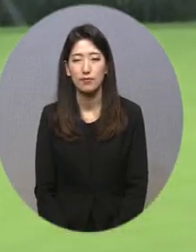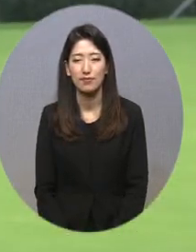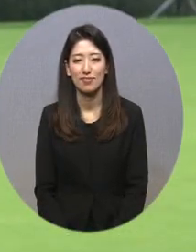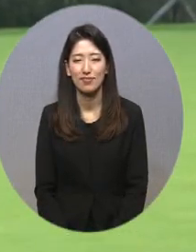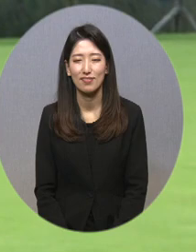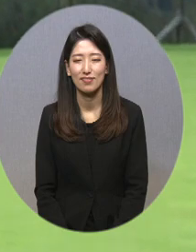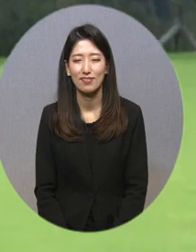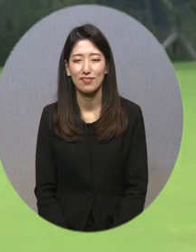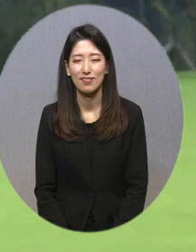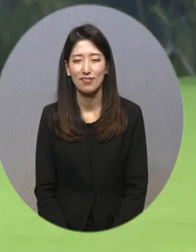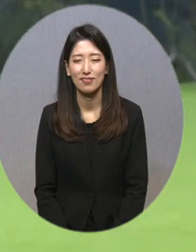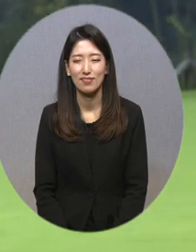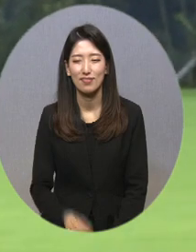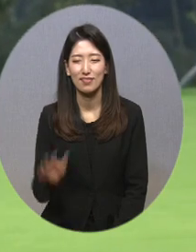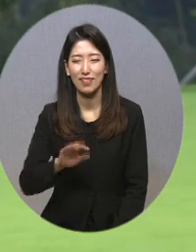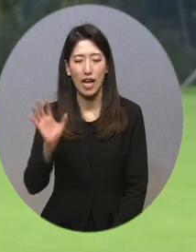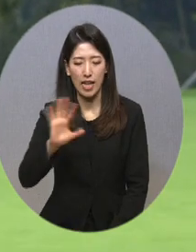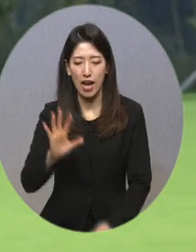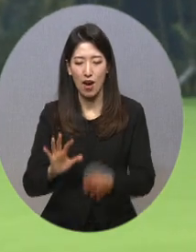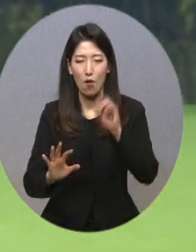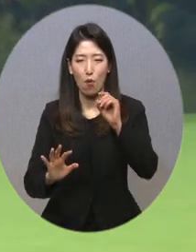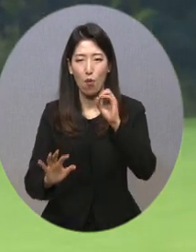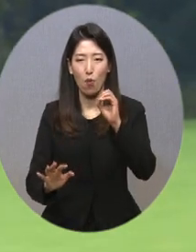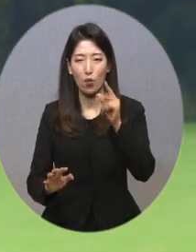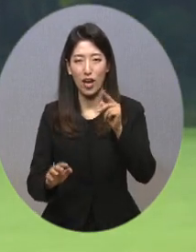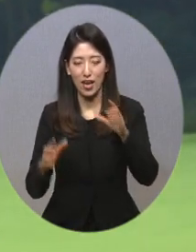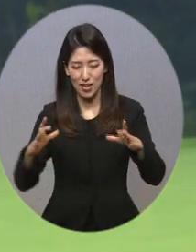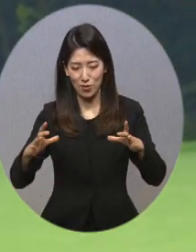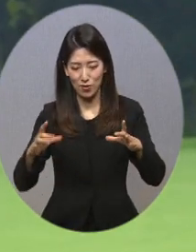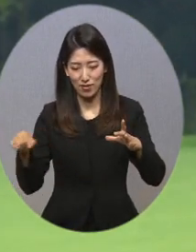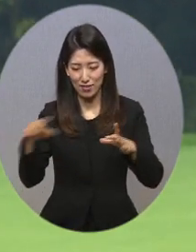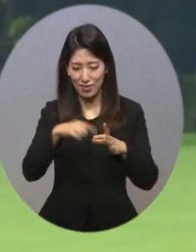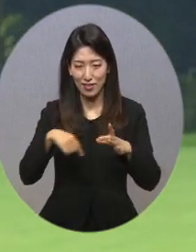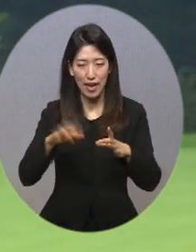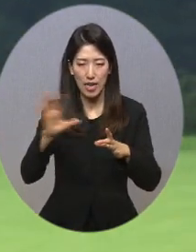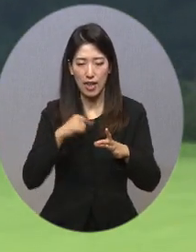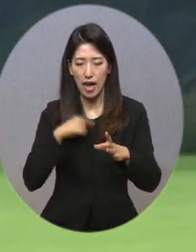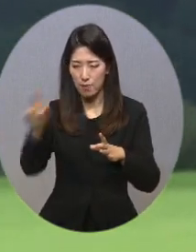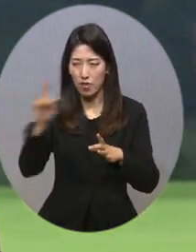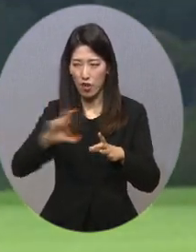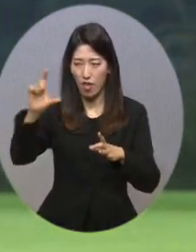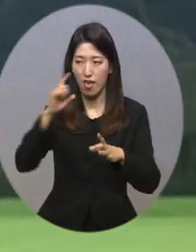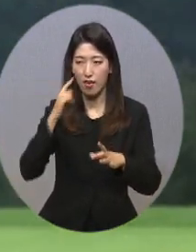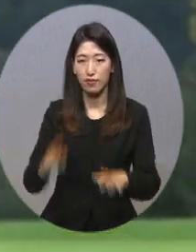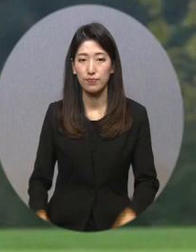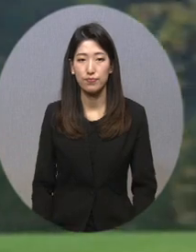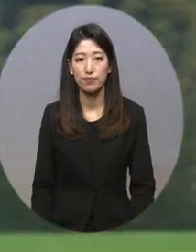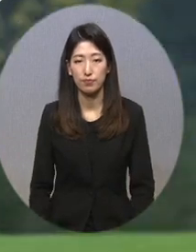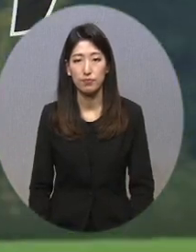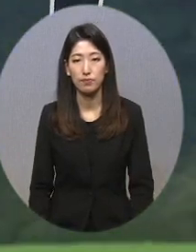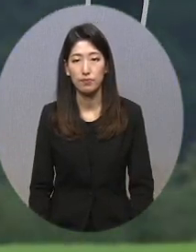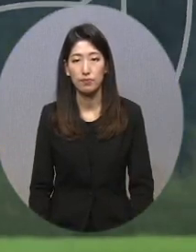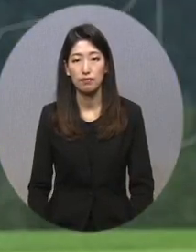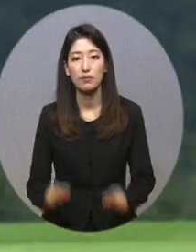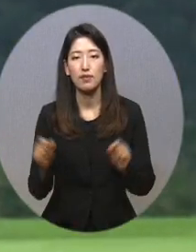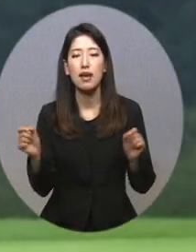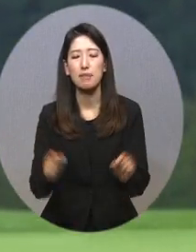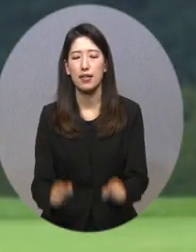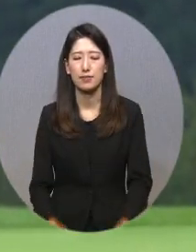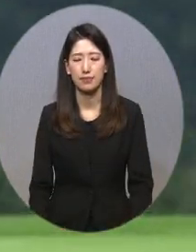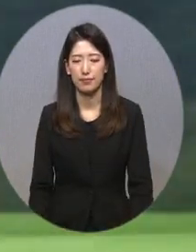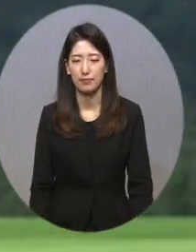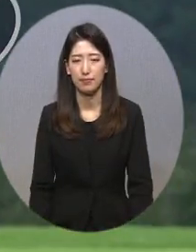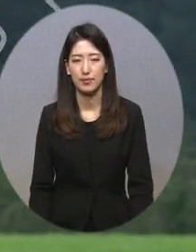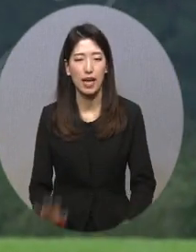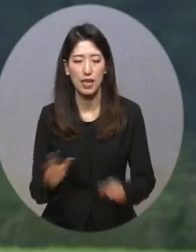뭐 말해 아니야. 아 언니 왜 이렇게 길어. 내가 버디 할게. 아니. 마무리 할게요. 짧아 짧아.